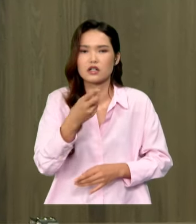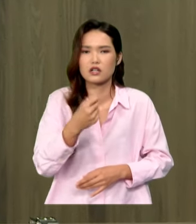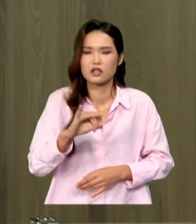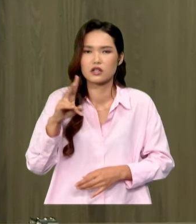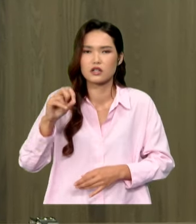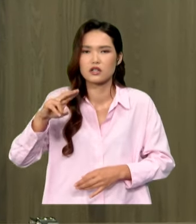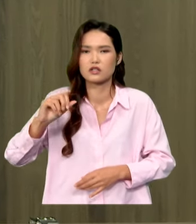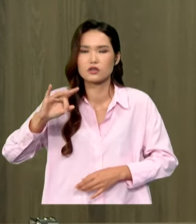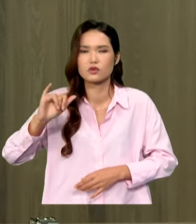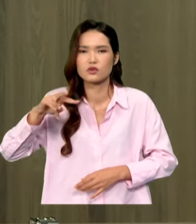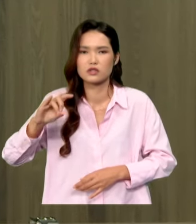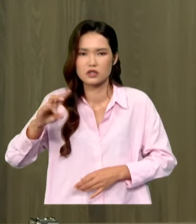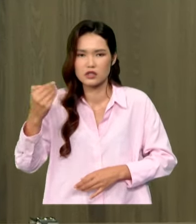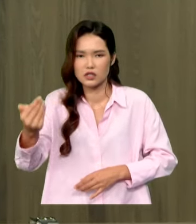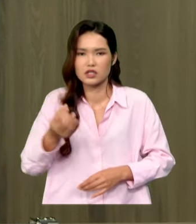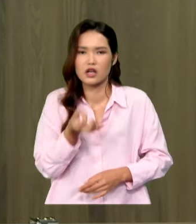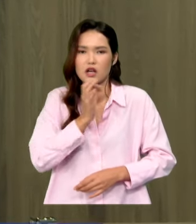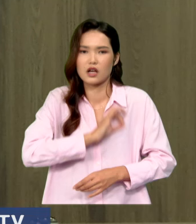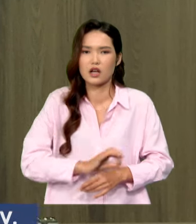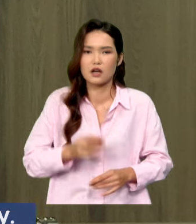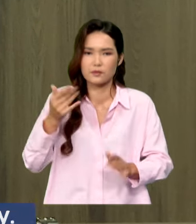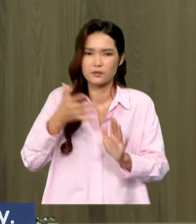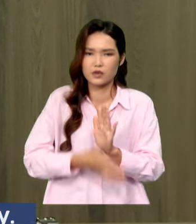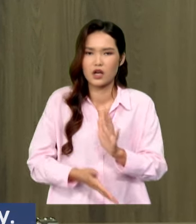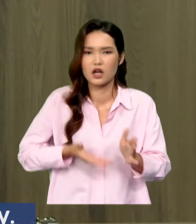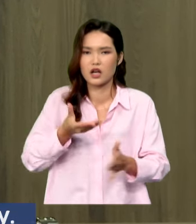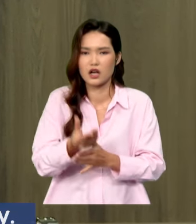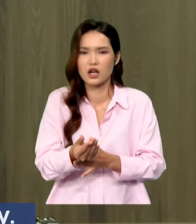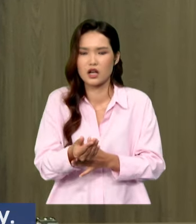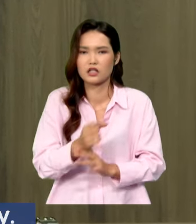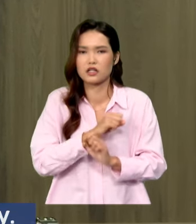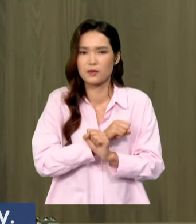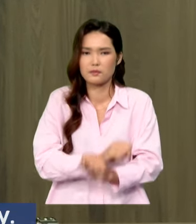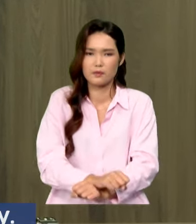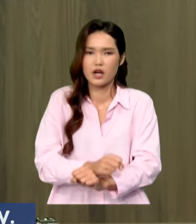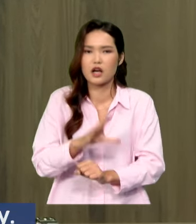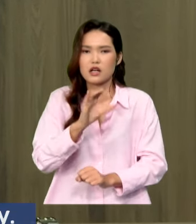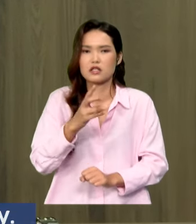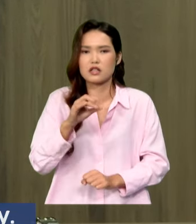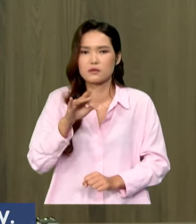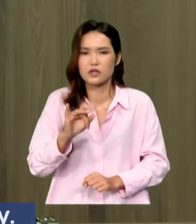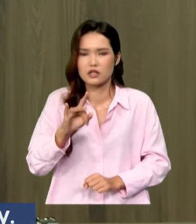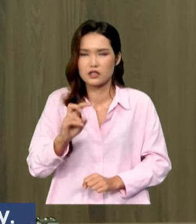Жунусова Абая Кадировича отказать. Взыскать Сатыбалды в пользу Жунусова Абая